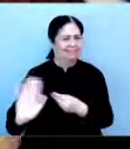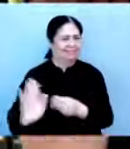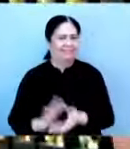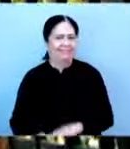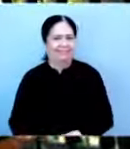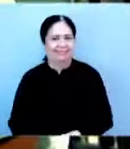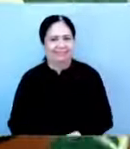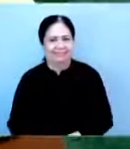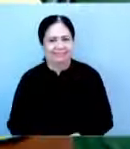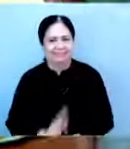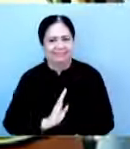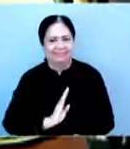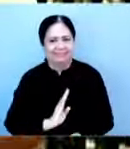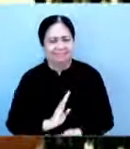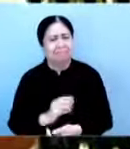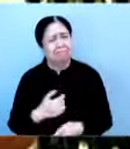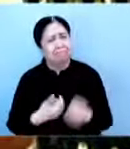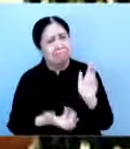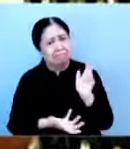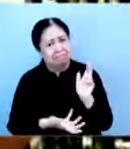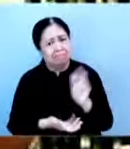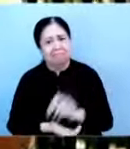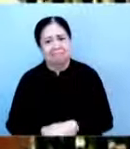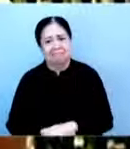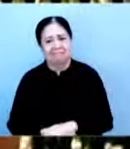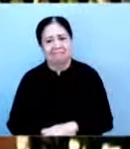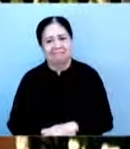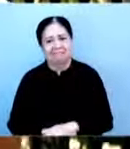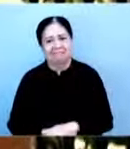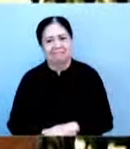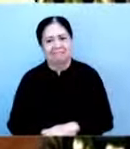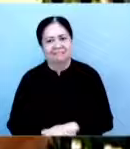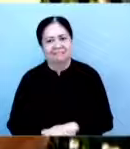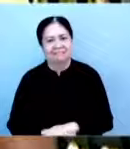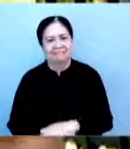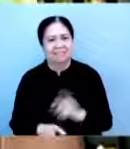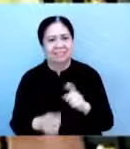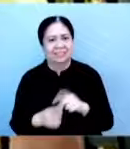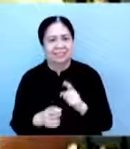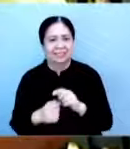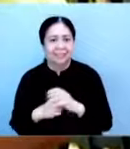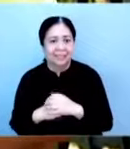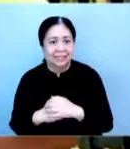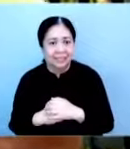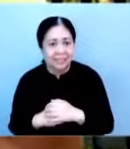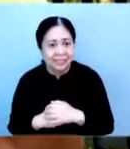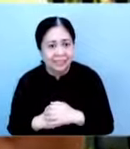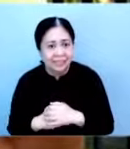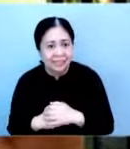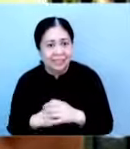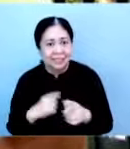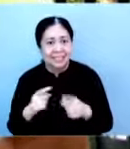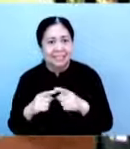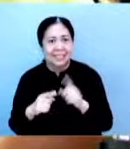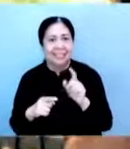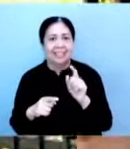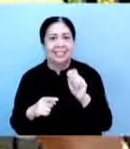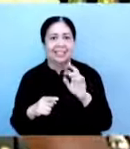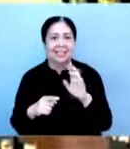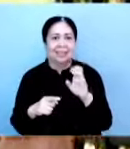bait ang bait ni kuya oh Ano ba yung trabaho niyo po tireman kaya pala nakitingin ka sa sahig